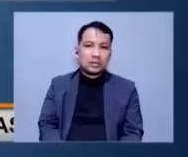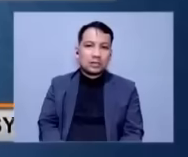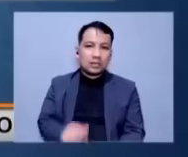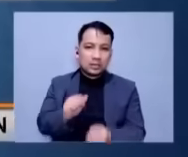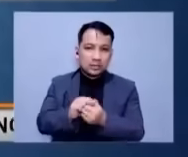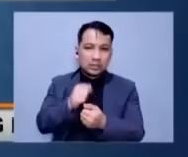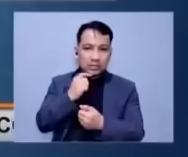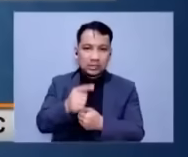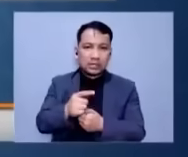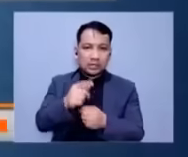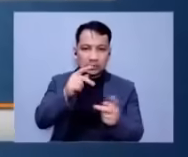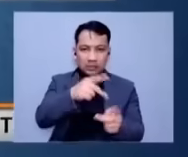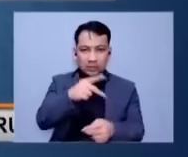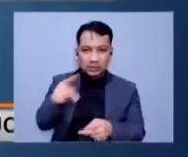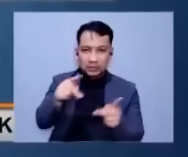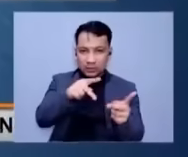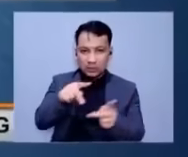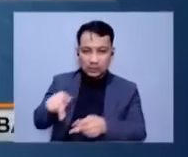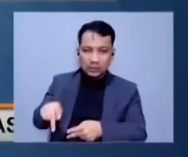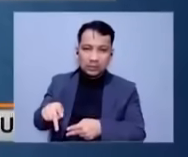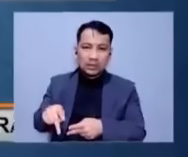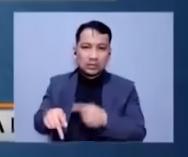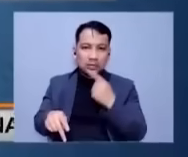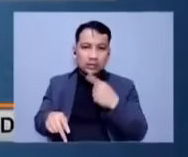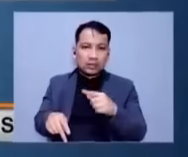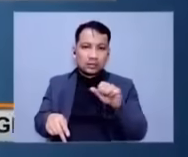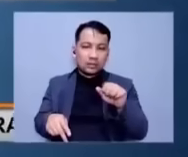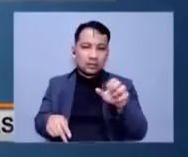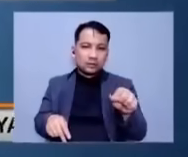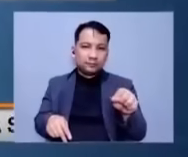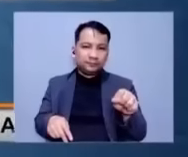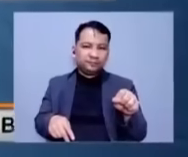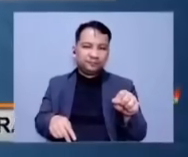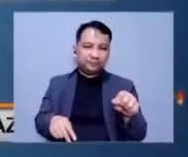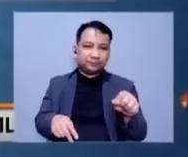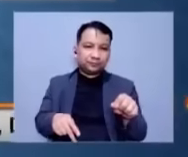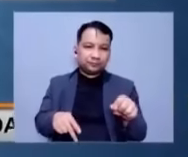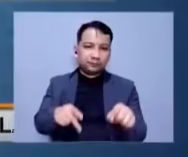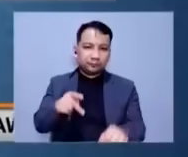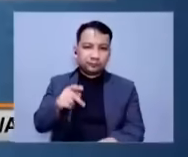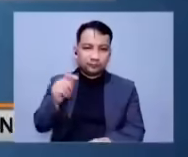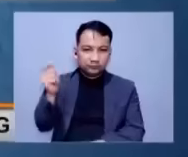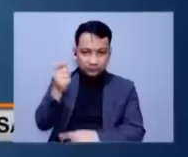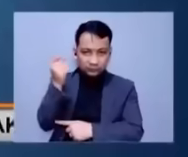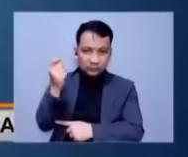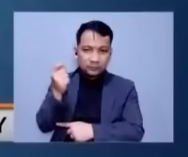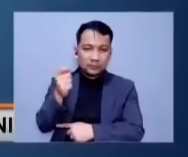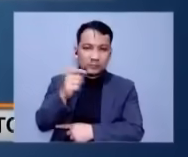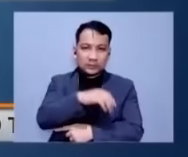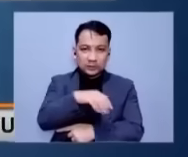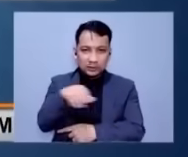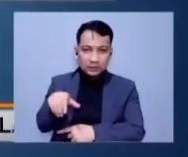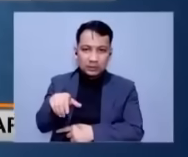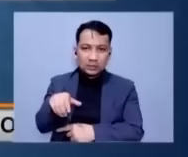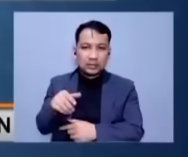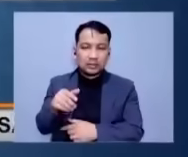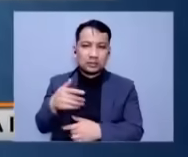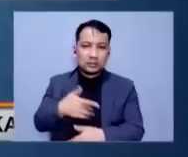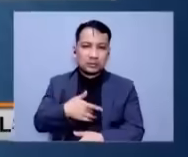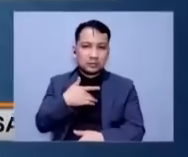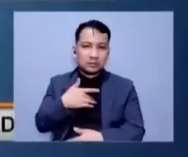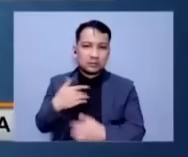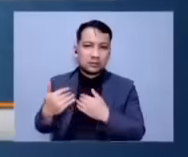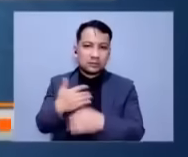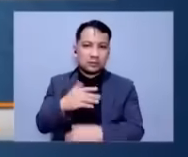Puerto Princesa City sa Palawan, San Jose Occidental Mindoro at Tuguegarao City sa Cagayan. Samantala, ramdam naman ang